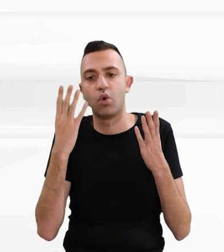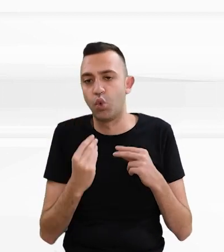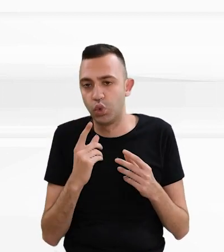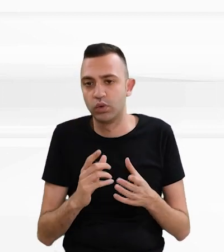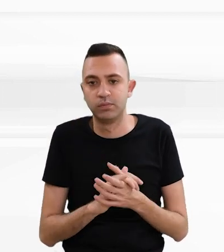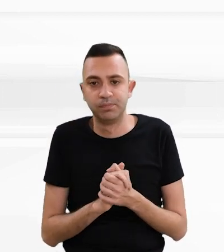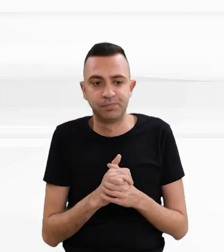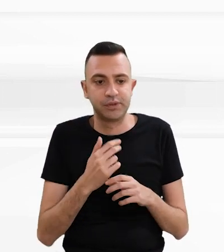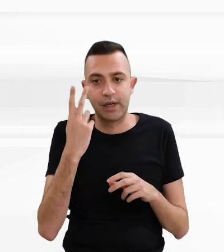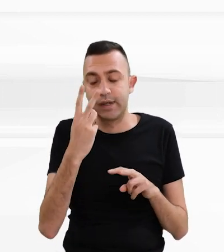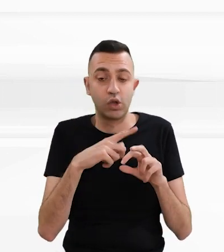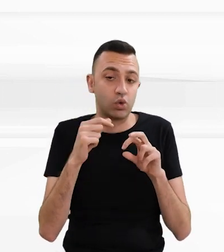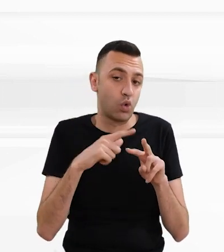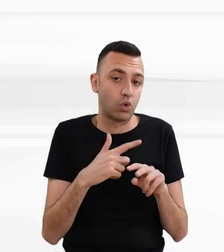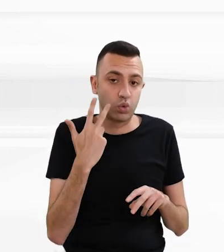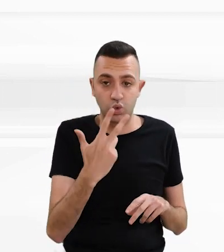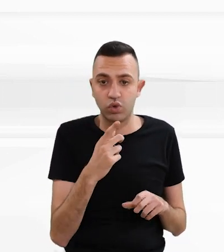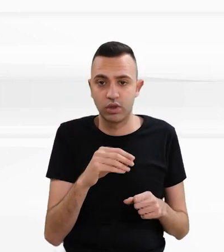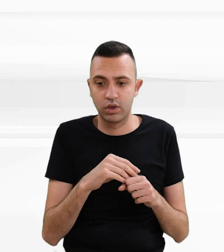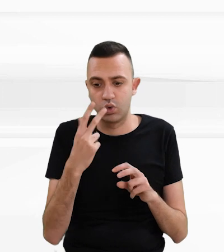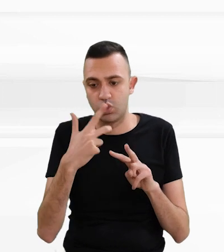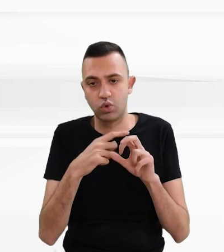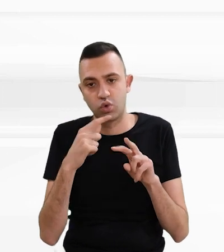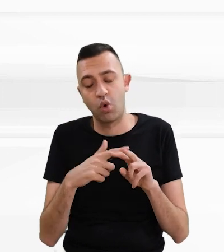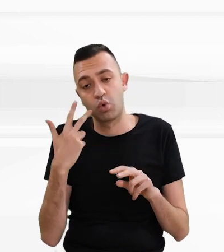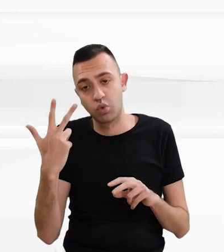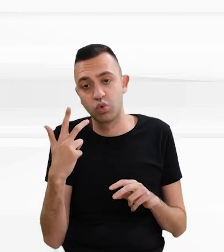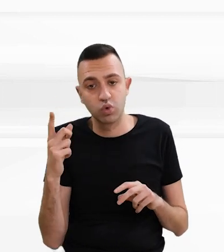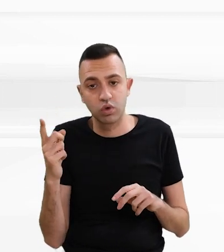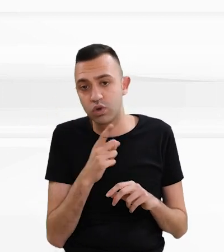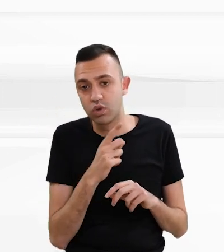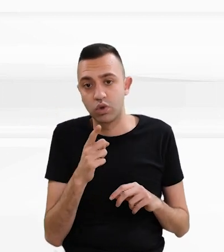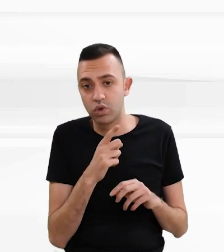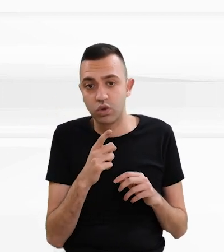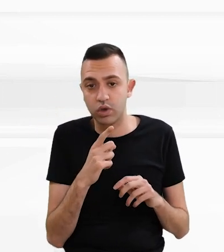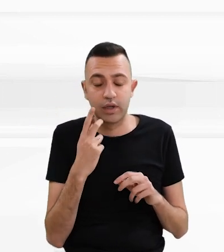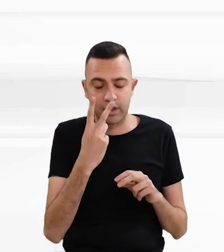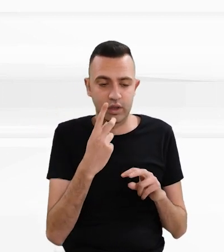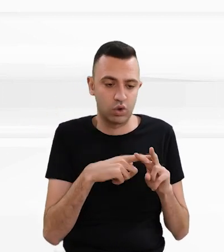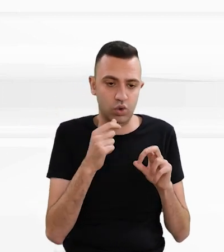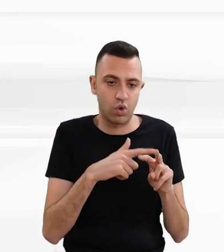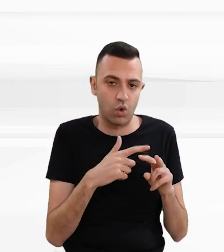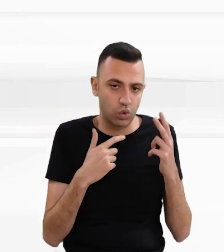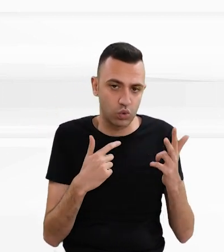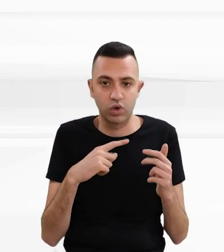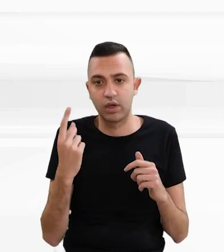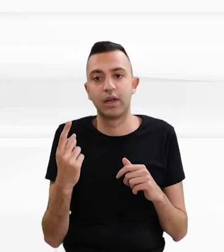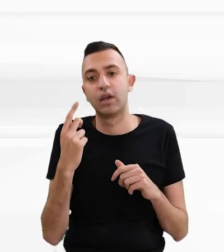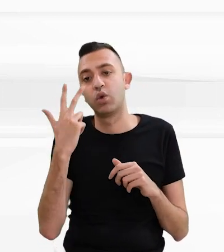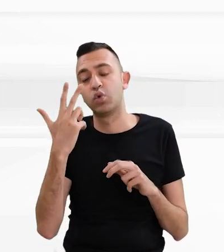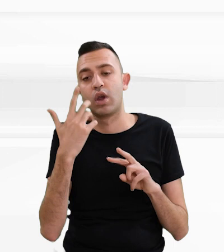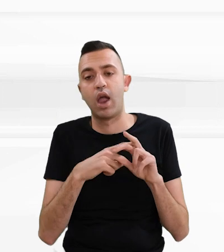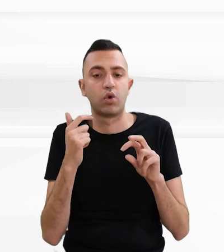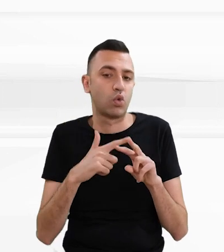mesela 2 kök 3 L3 dökücü çarptığında iki kare kök 3 çarpı üç kare